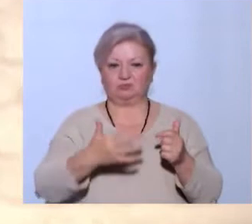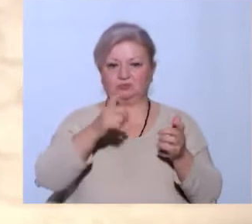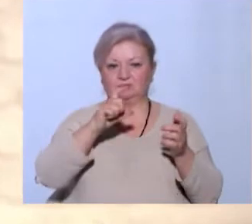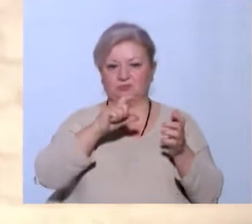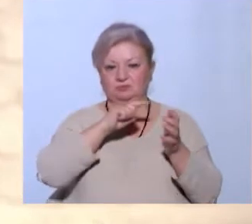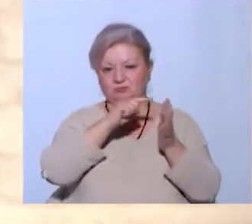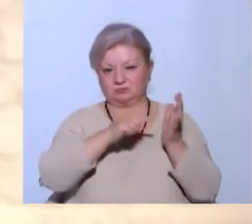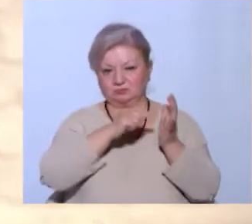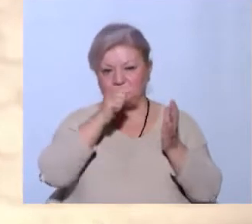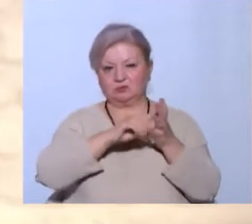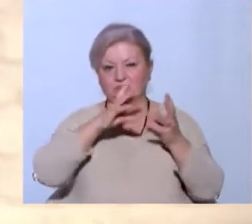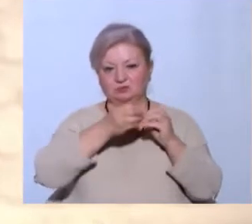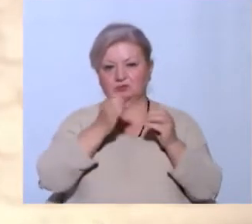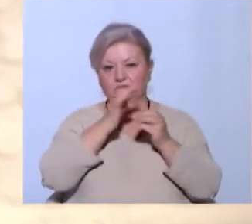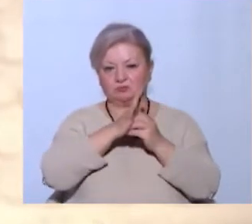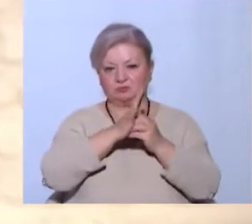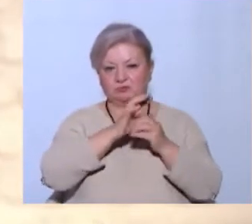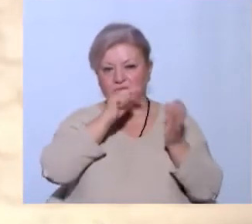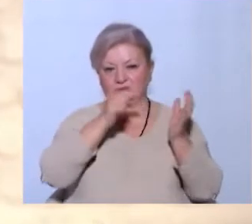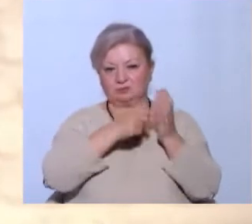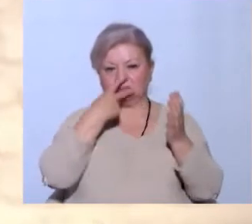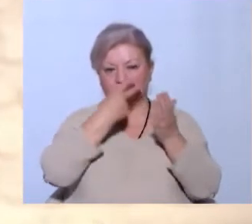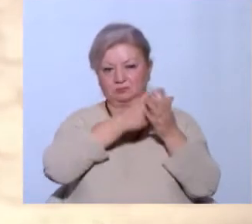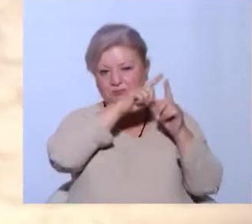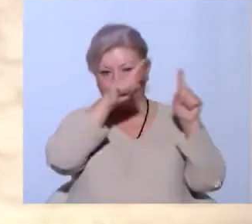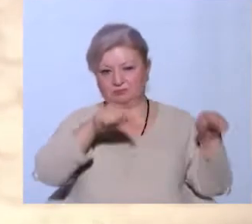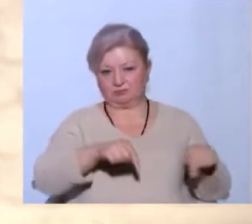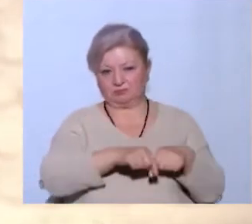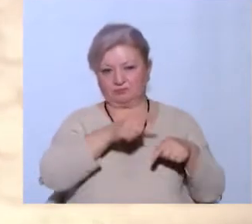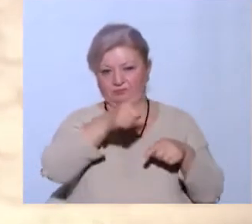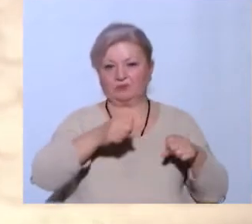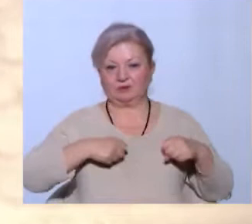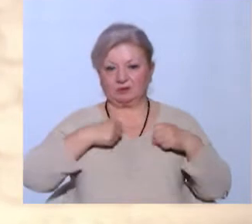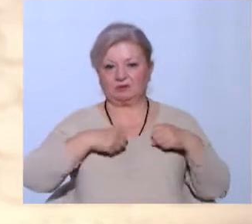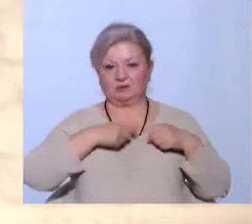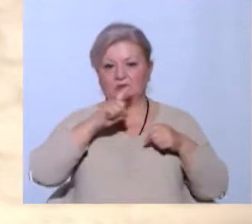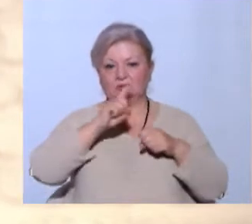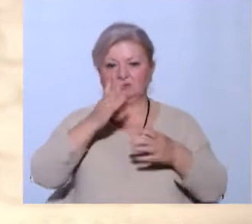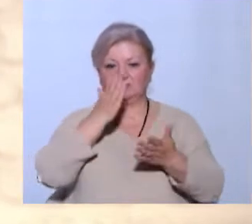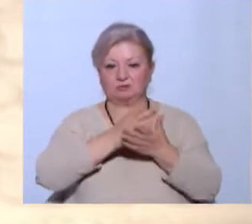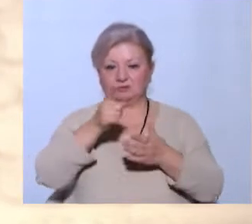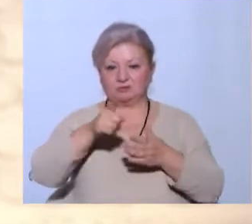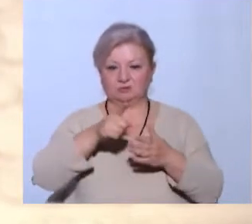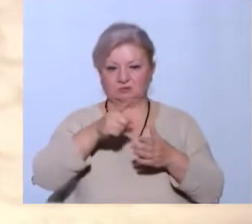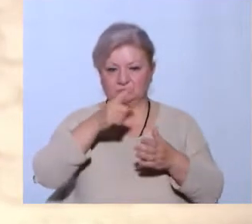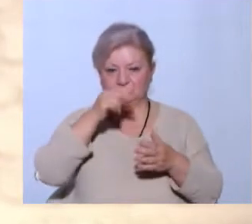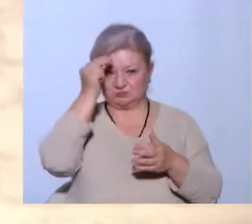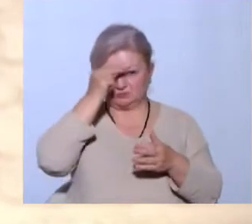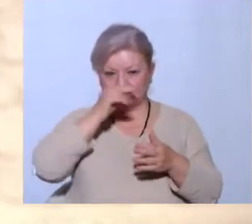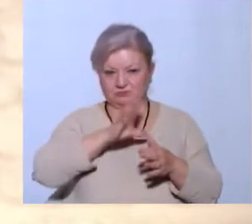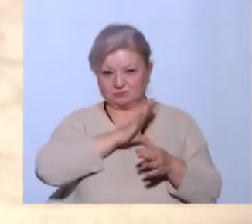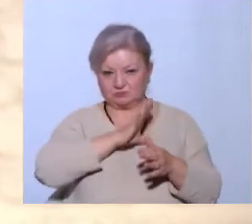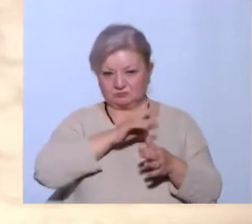და 15 კითხვა გამოჩნდება ახლა ეკრანზე. Ეცადეთ ეს ფაქტობრივი ცოდნა, რაც დაგროვებული გაქვთ, აი ამ